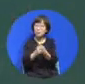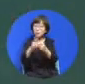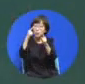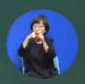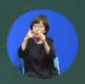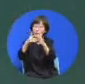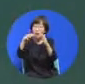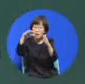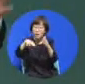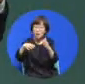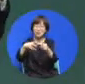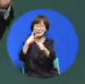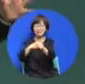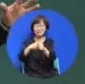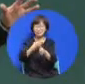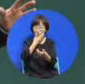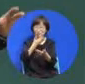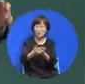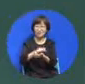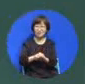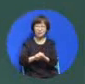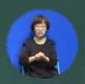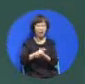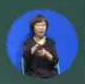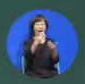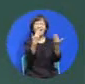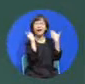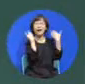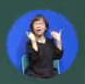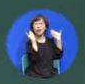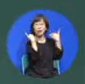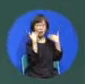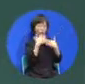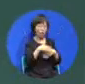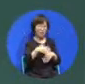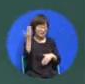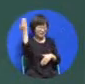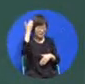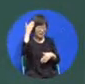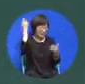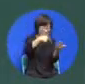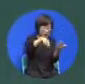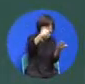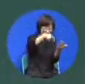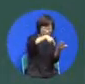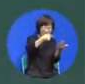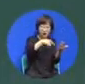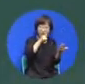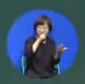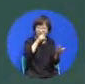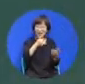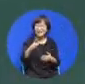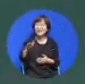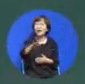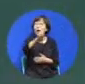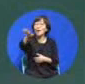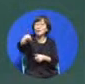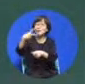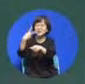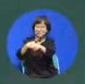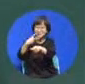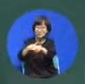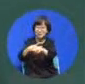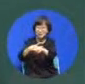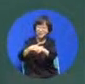teachers are so important. 세상에 가면 많은 좋은 선생님들이 학문을 가르칩니다. 여러분들은 아이들에게 하나님이 주시는 힘을